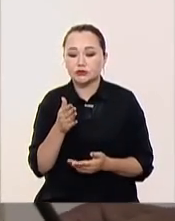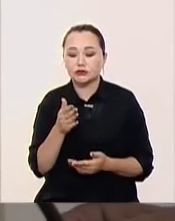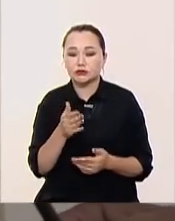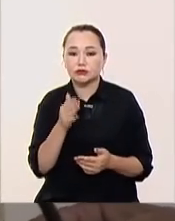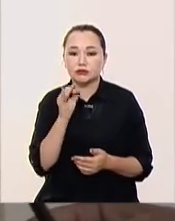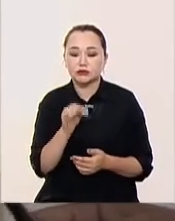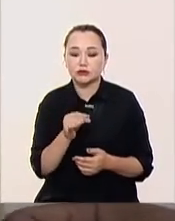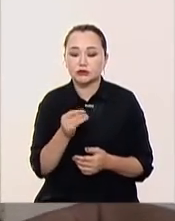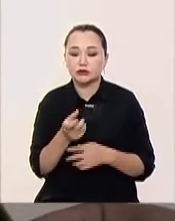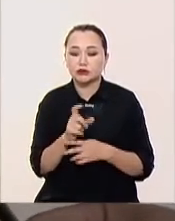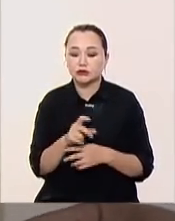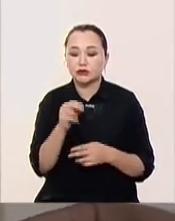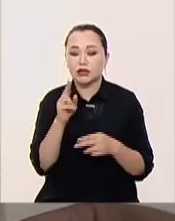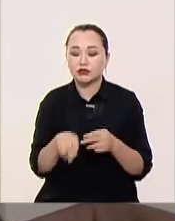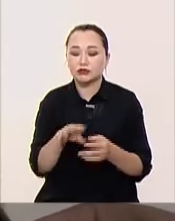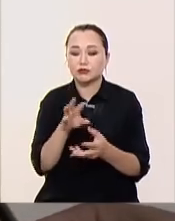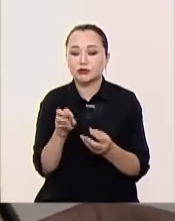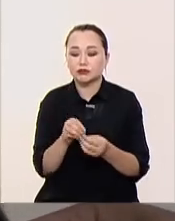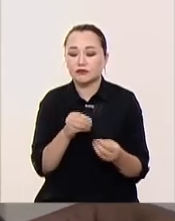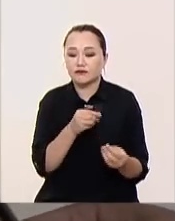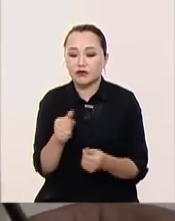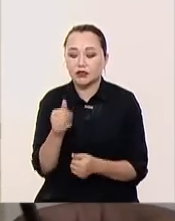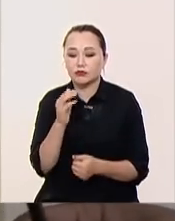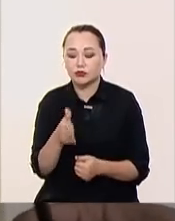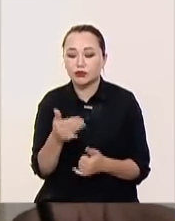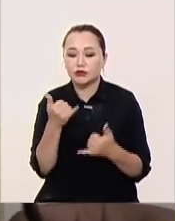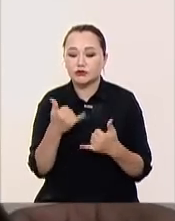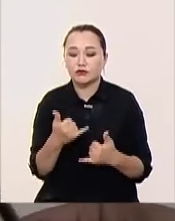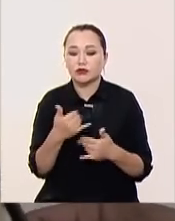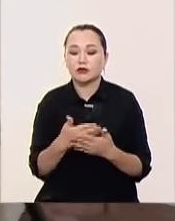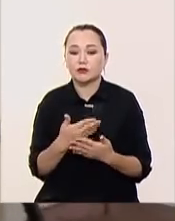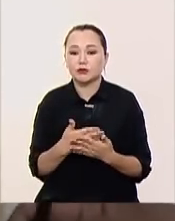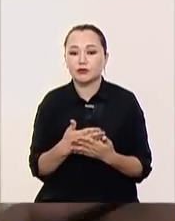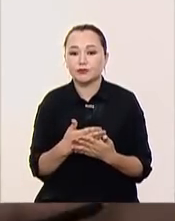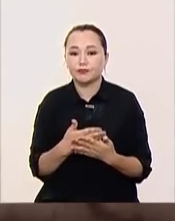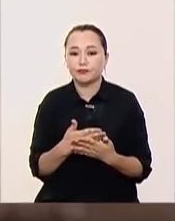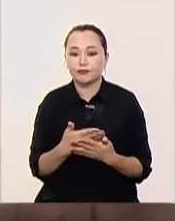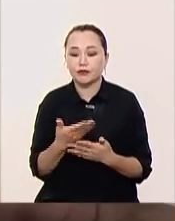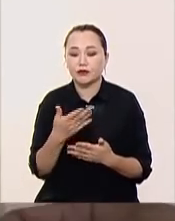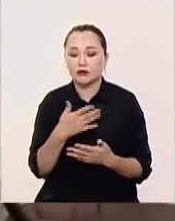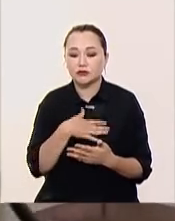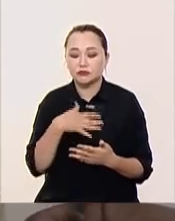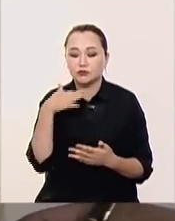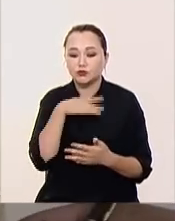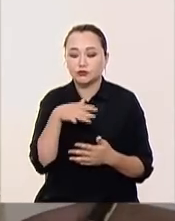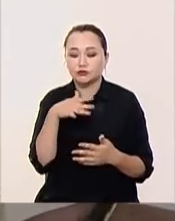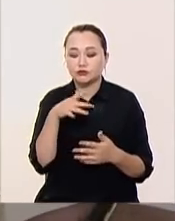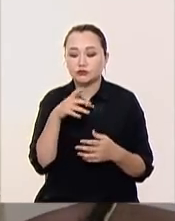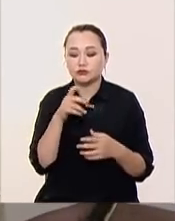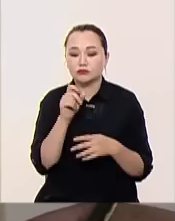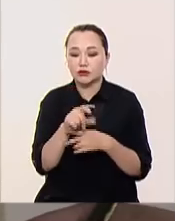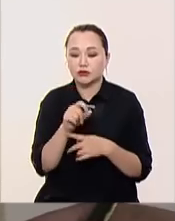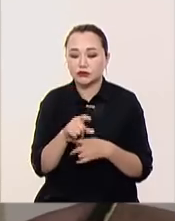келеді. Конечный бағасына да әсер етеді. Қазір мысалы үшін бізге көп подрядчиктер хабарласады